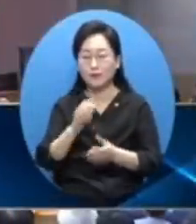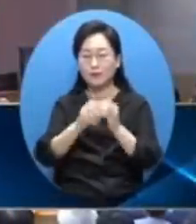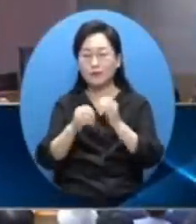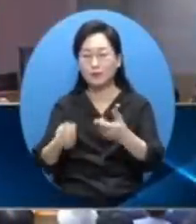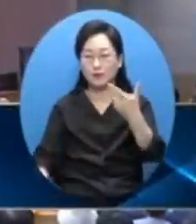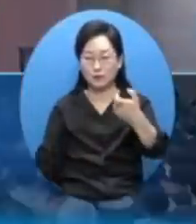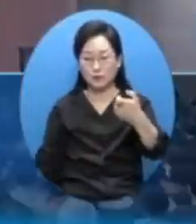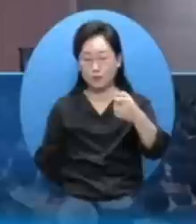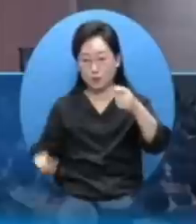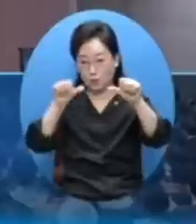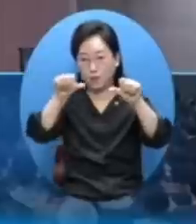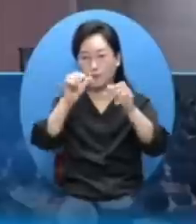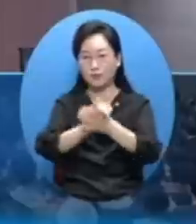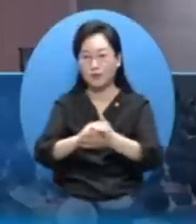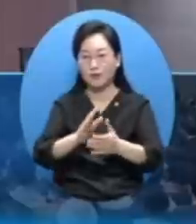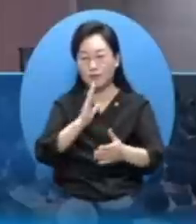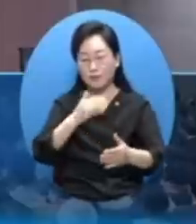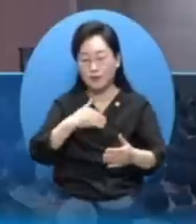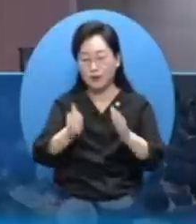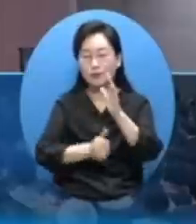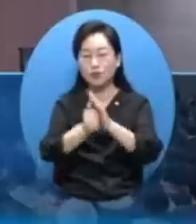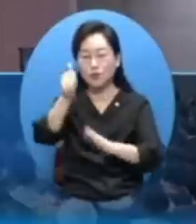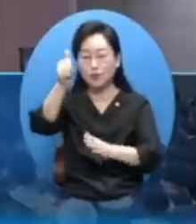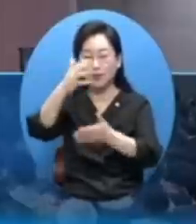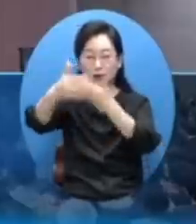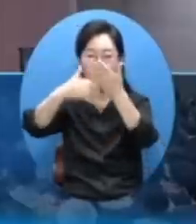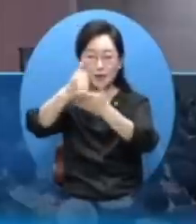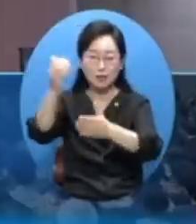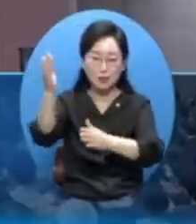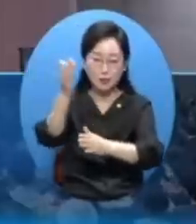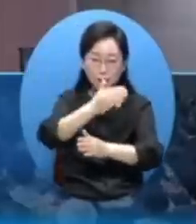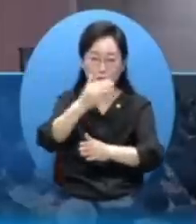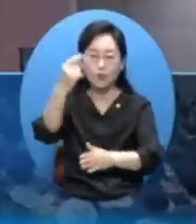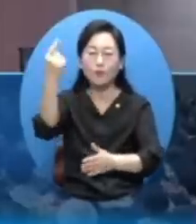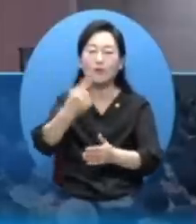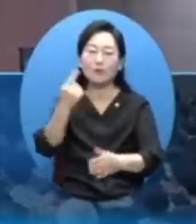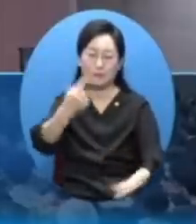시편 60편 5절에 말씀합니다 물은 나의 소망이 그로부터 나오는도다